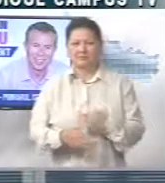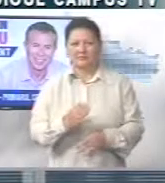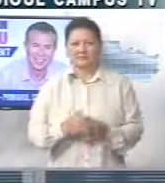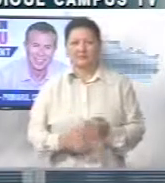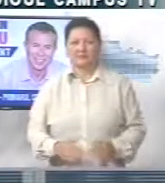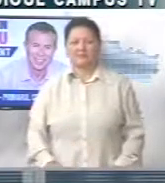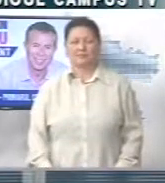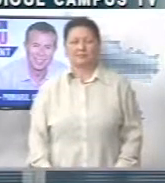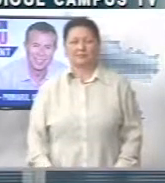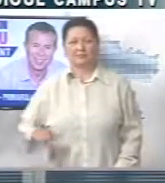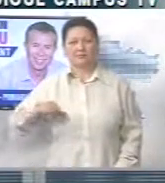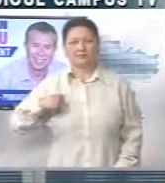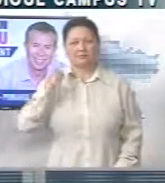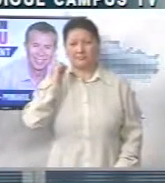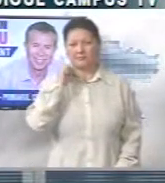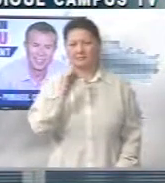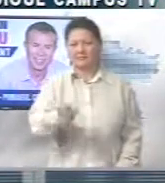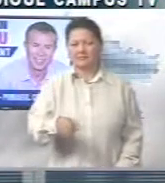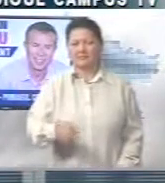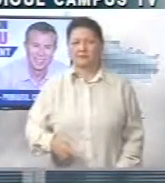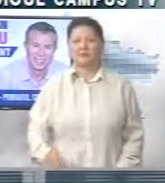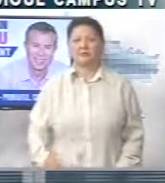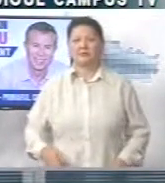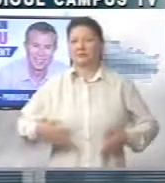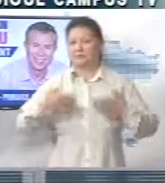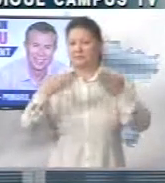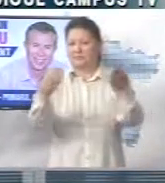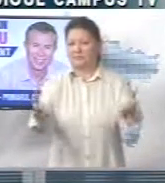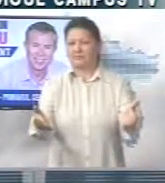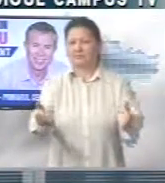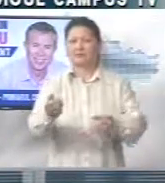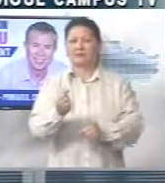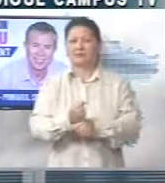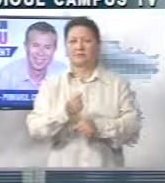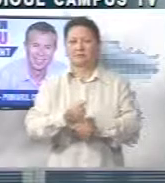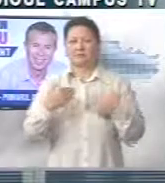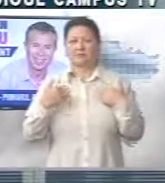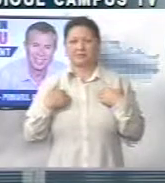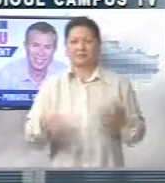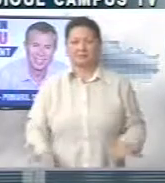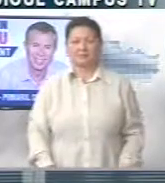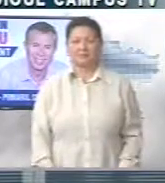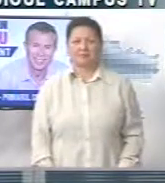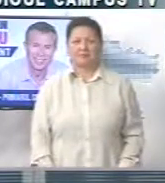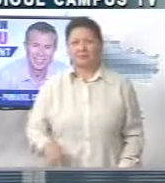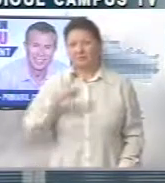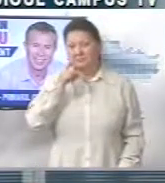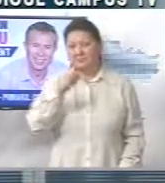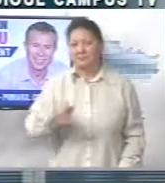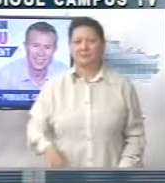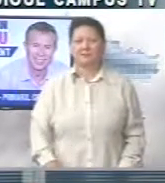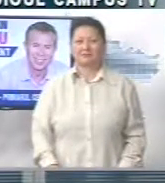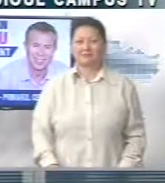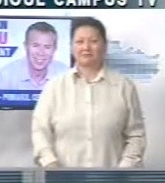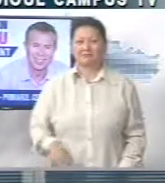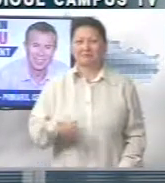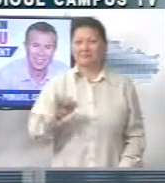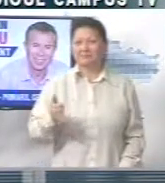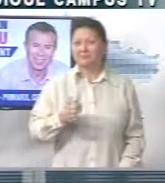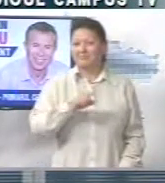măsură obligația de a te pune la dispoziția dumnealor. Și atunci, automat, am zis, și dumnealor